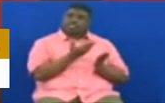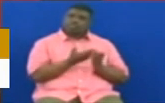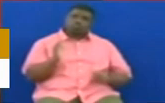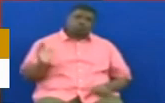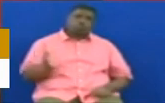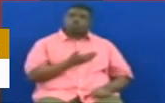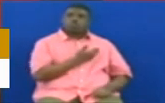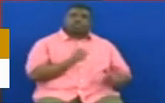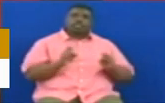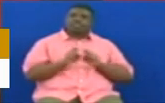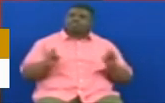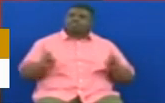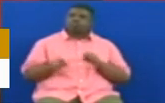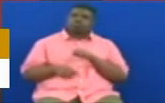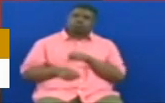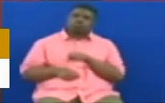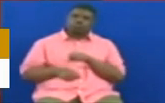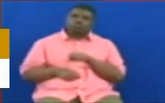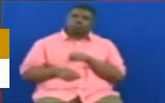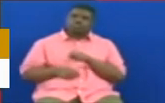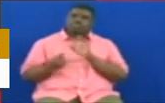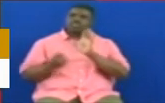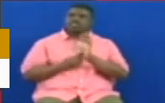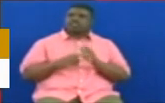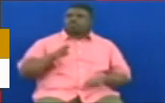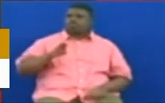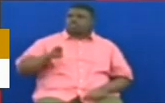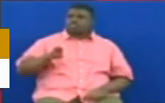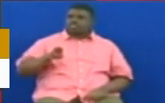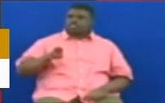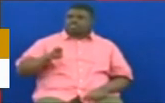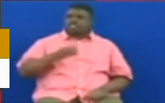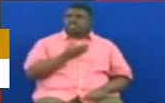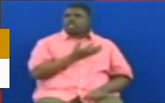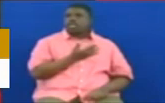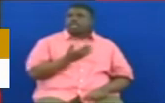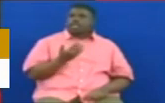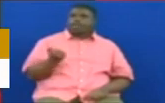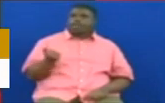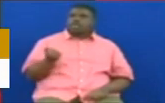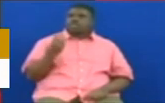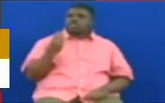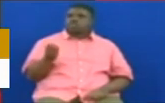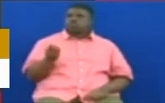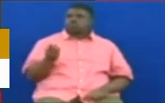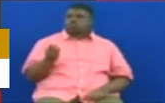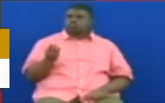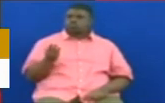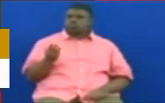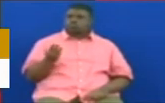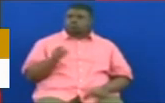tuondoe kifungu 6B, kifungu namba 3, Roman 3,